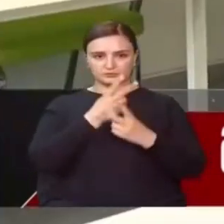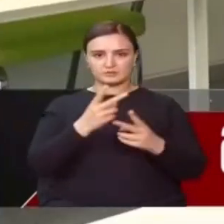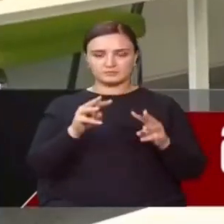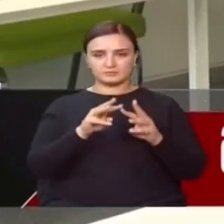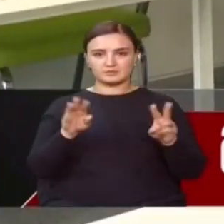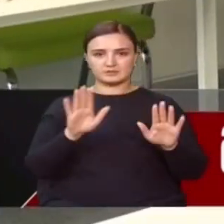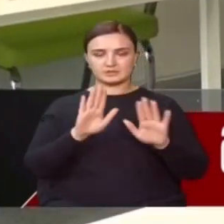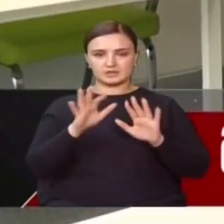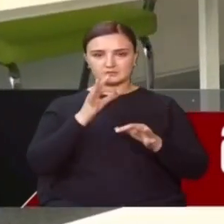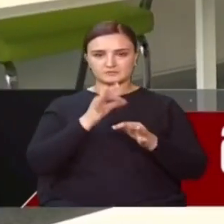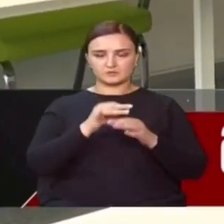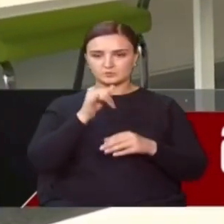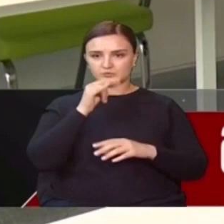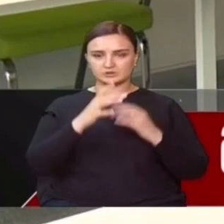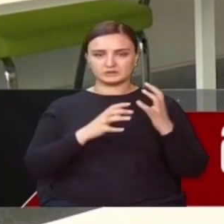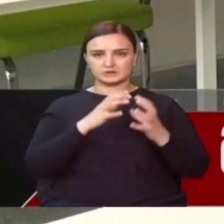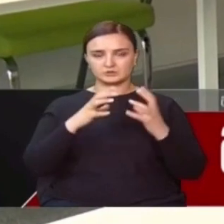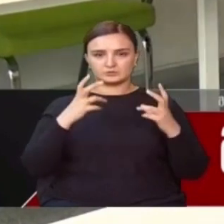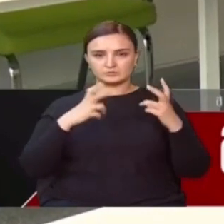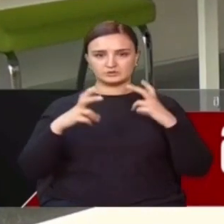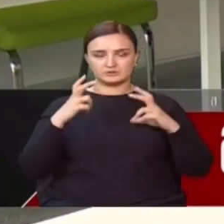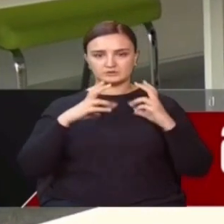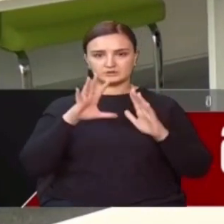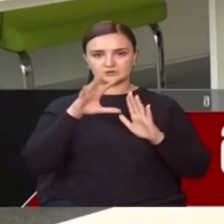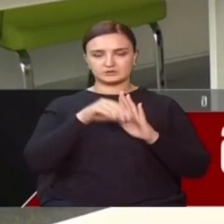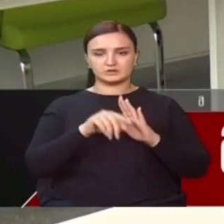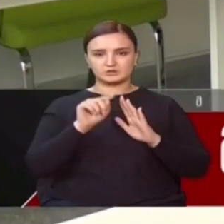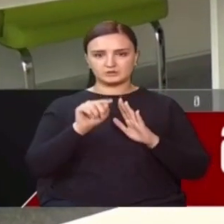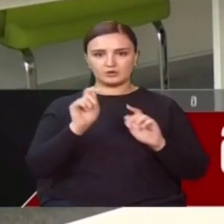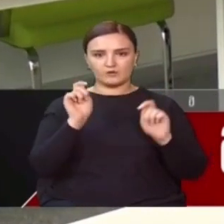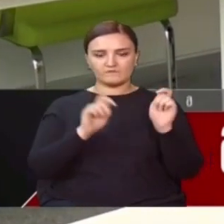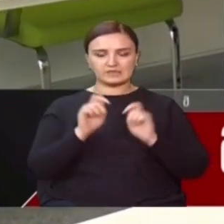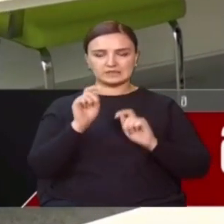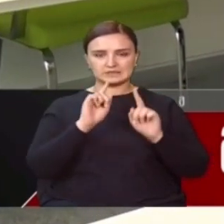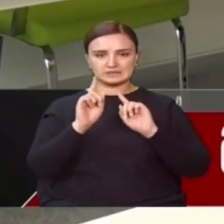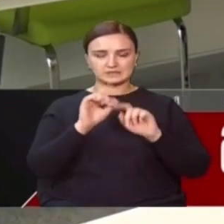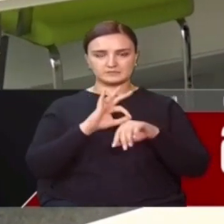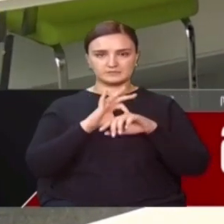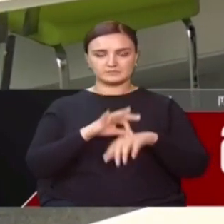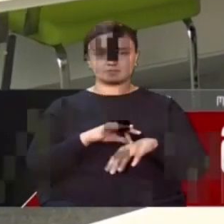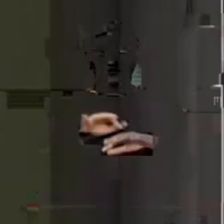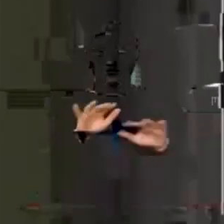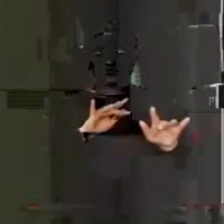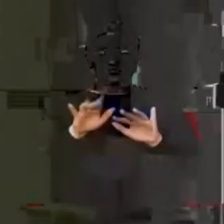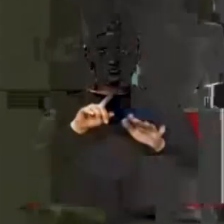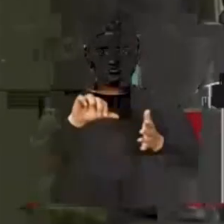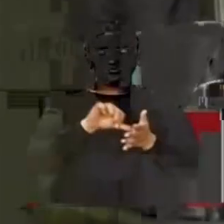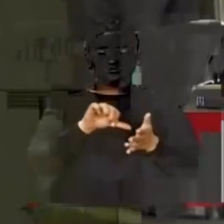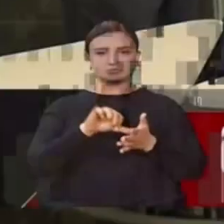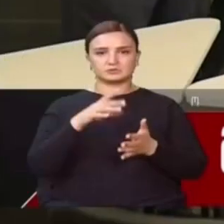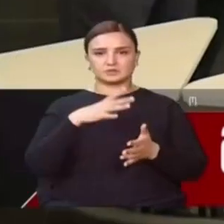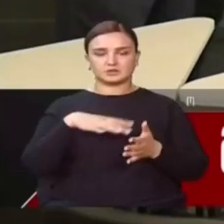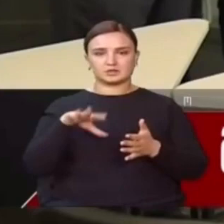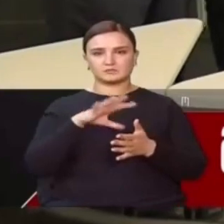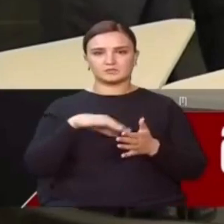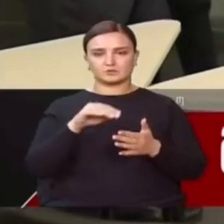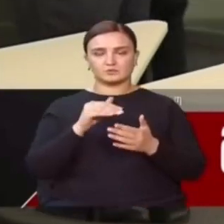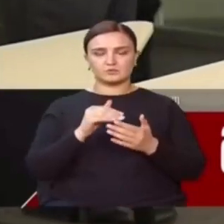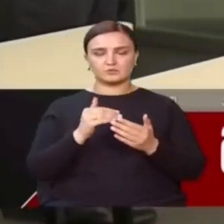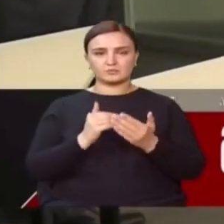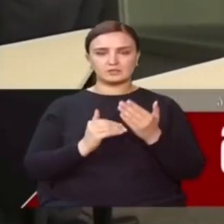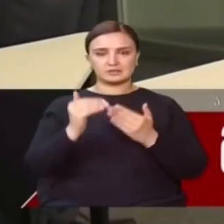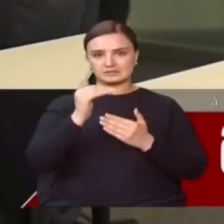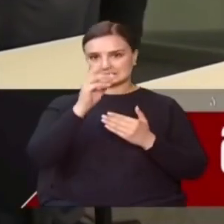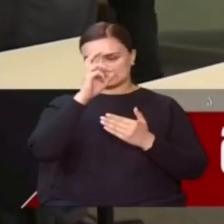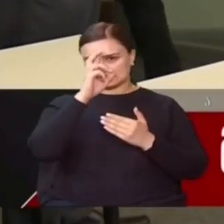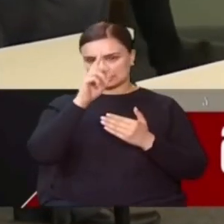Ministris ხელმძღვანელობით Kutaisi საერთაშორისო უნივერსიტეტში რექტორთა კონფერენციაც გაიმართა. Ღონისძიებაში მონაწილეობა საქართველოს ავტორიზებული უმაღლესი საჯარო